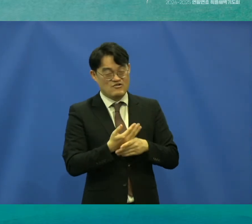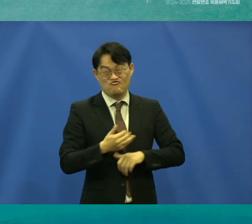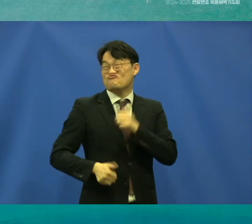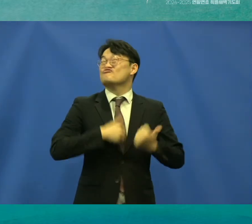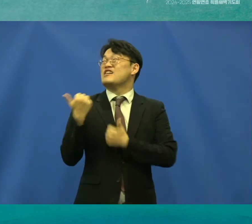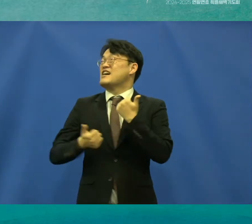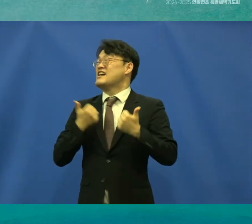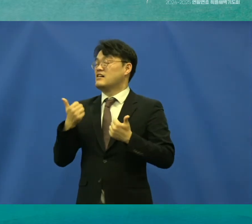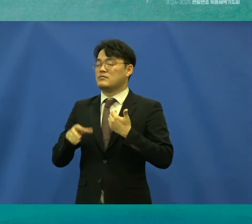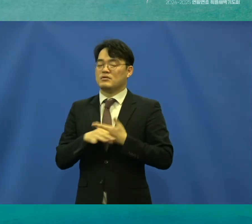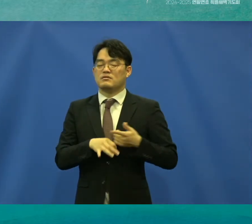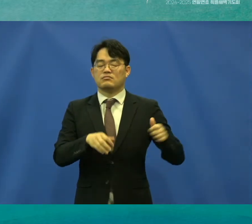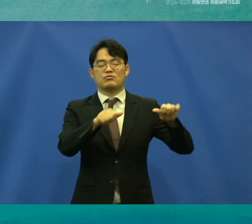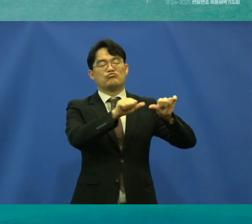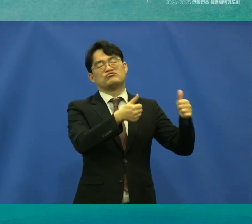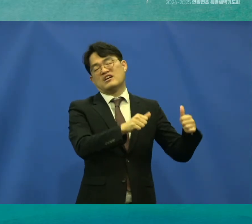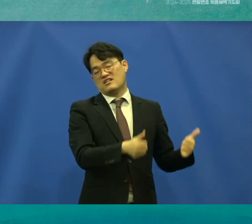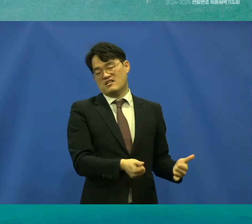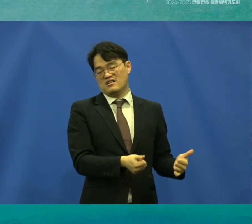원하지 않아요.